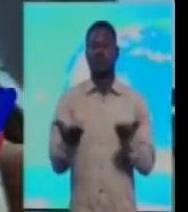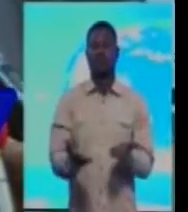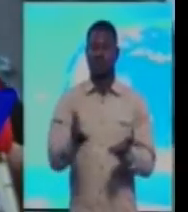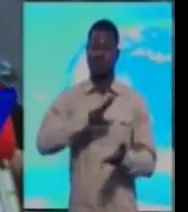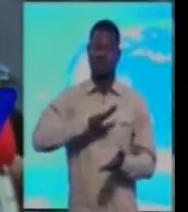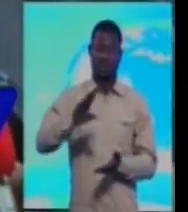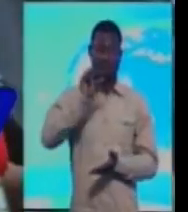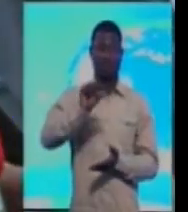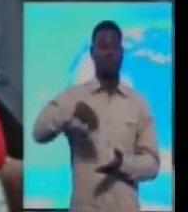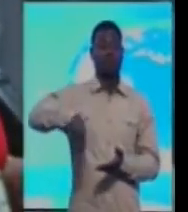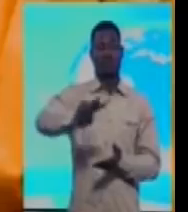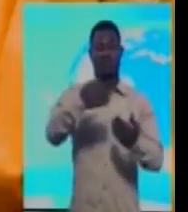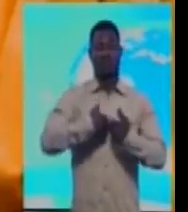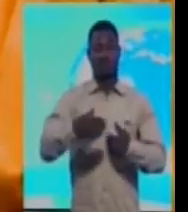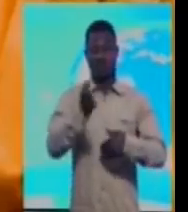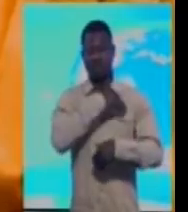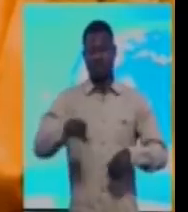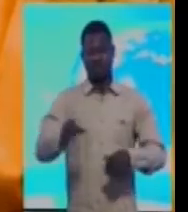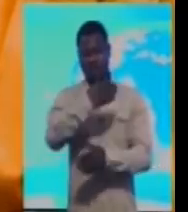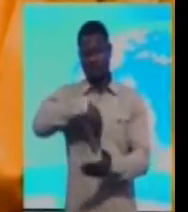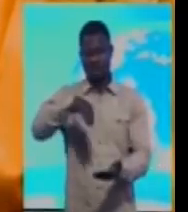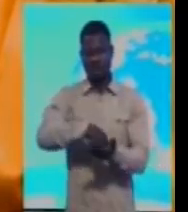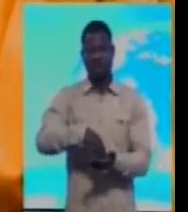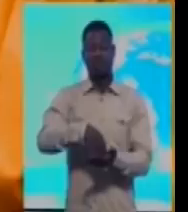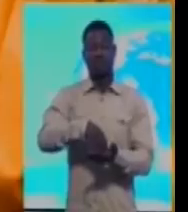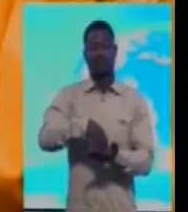que vous avez une structure ici au Burkina Faso